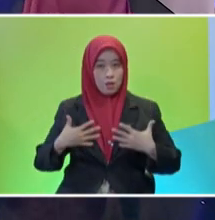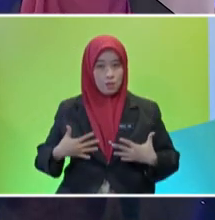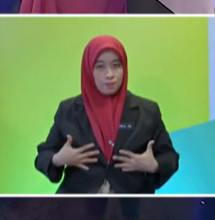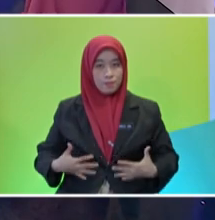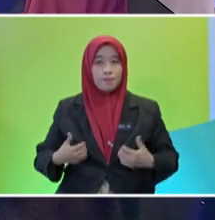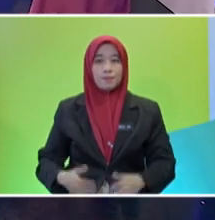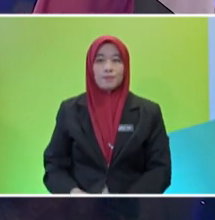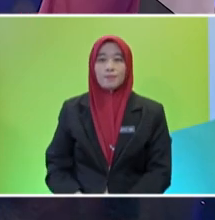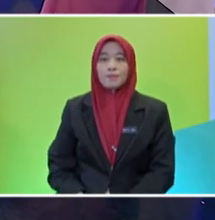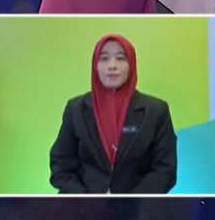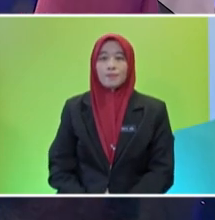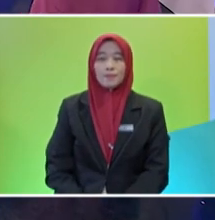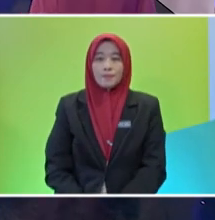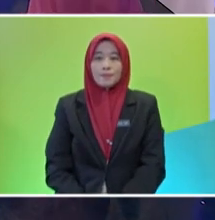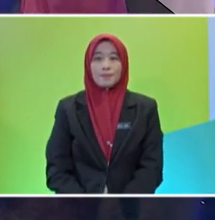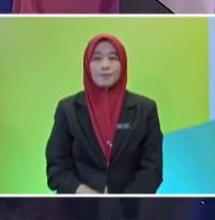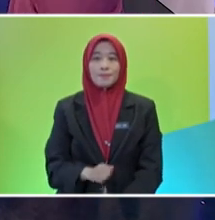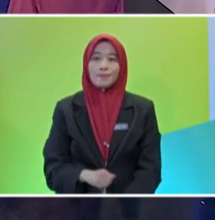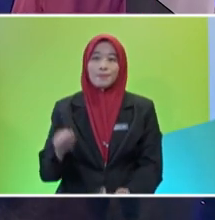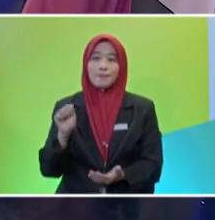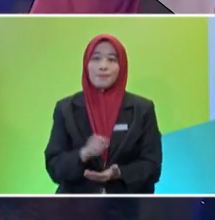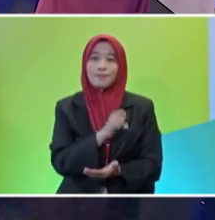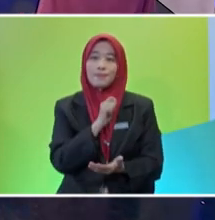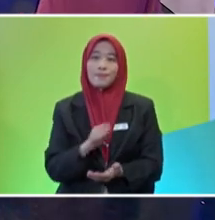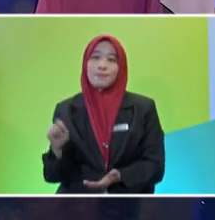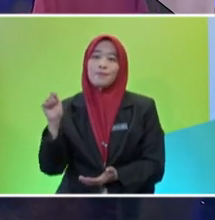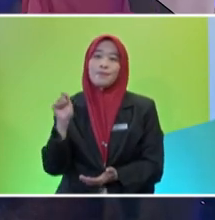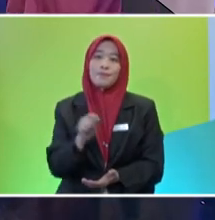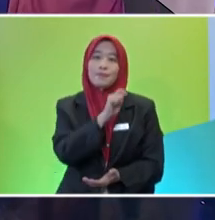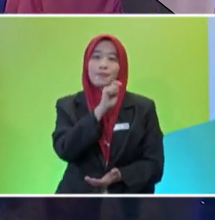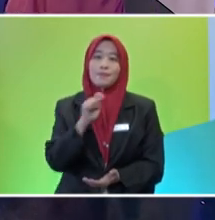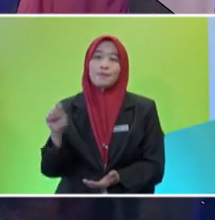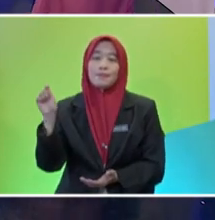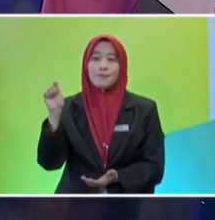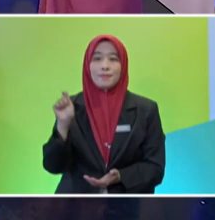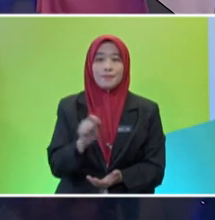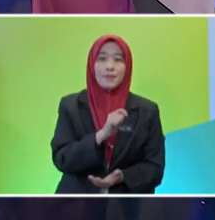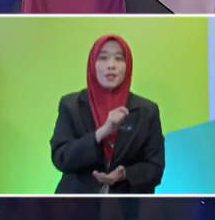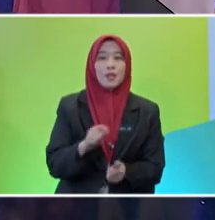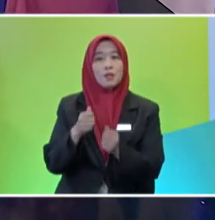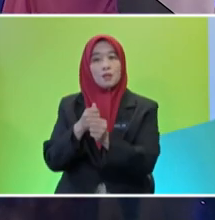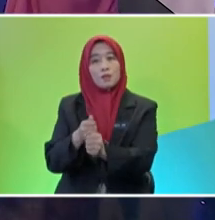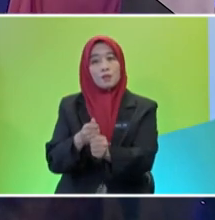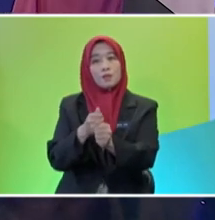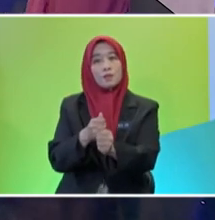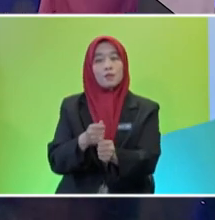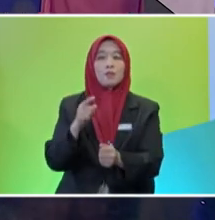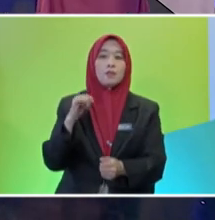Silakan. Kita nyanyi bersedia semua. Kalau tahu, kita ikut sama-sama. Sama-sama cikgu. Buat